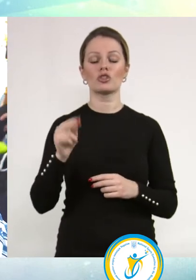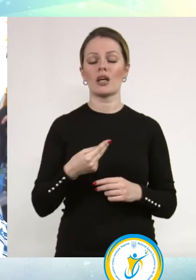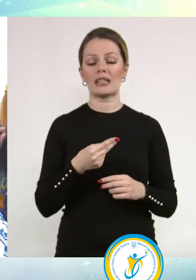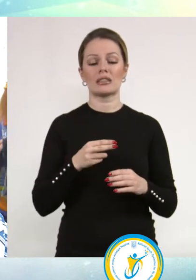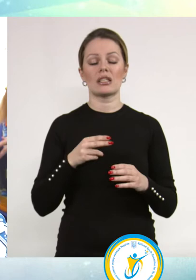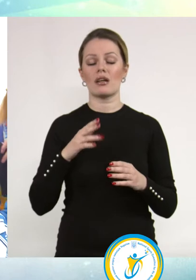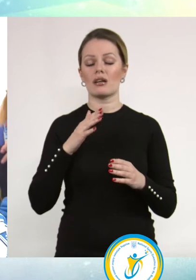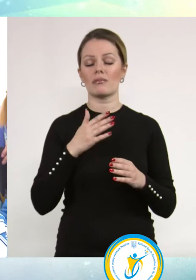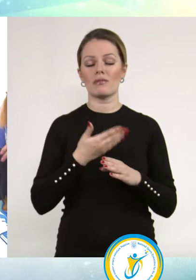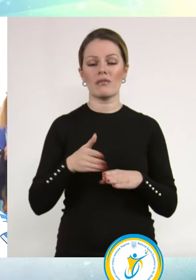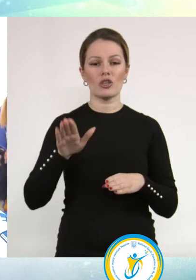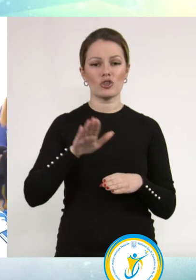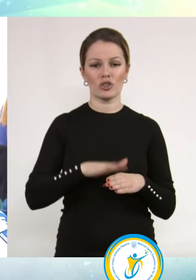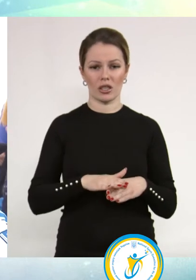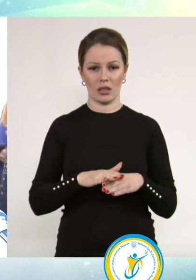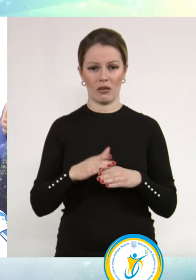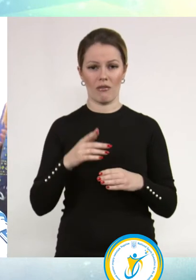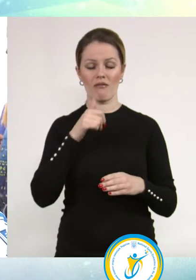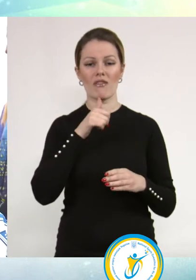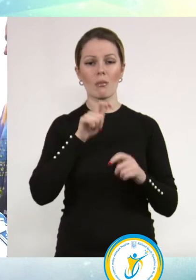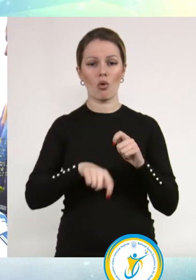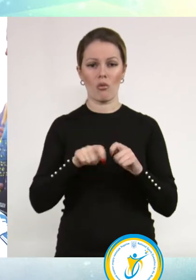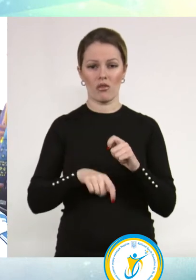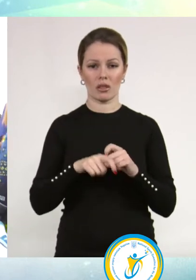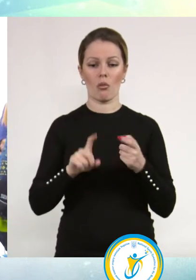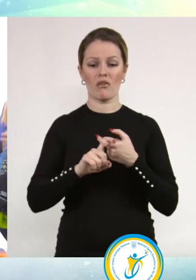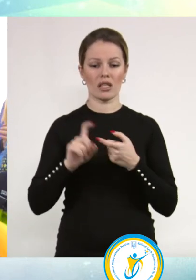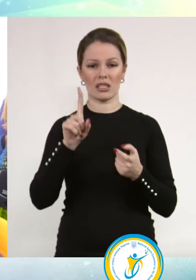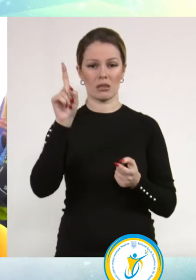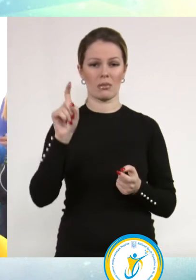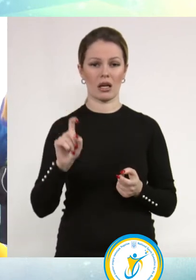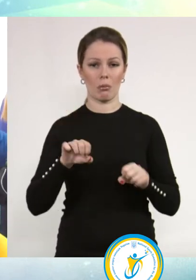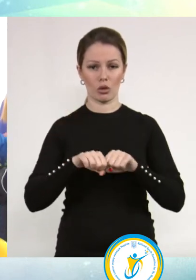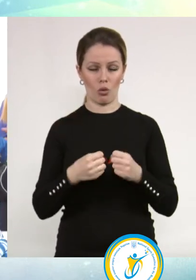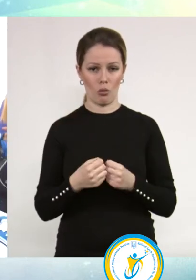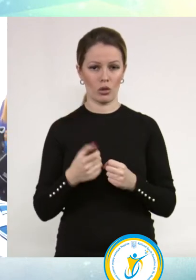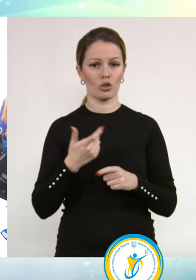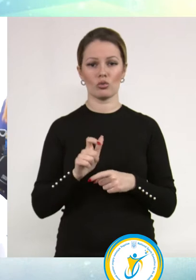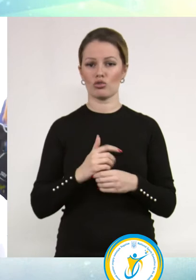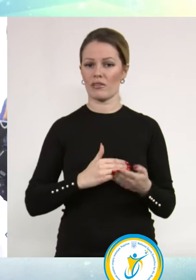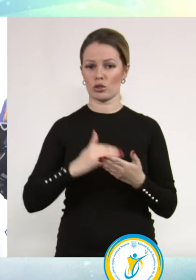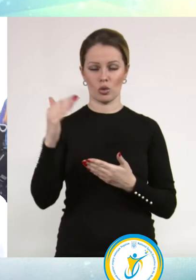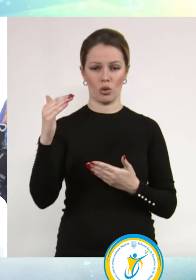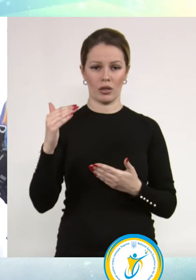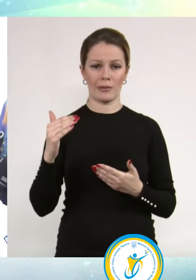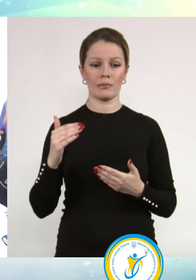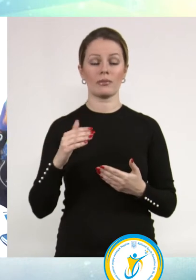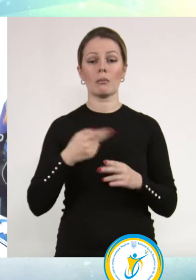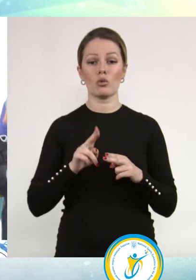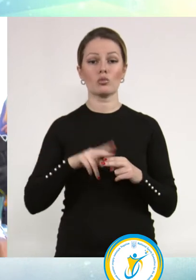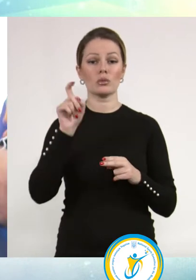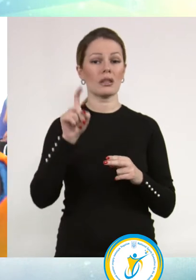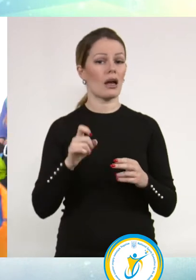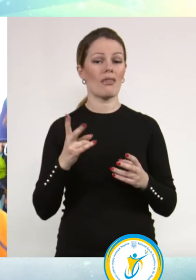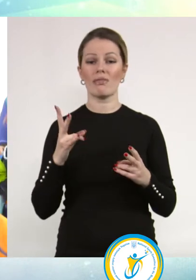випробування, пов'язані з перебитим хребтом. І рівень травми хребта дуже високий. Тому спина не працює.